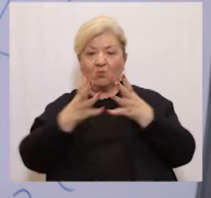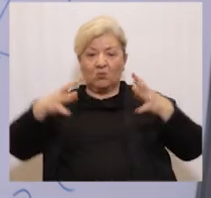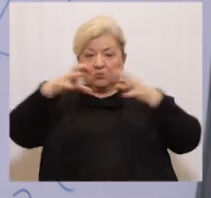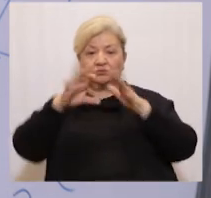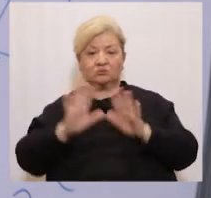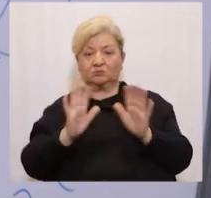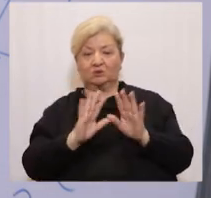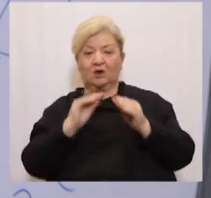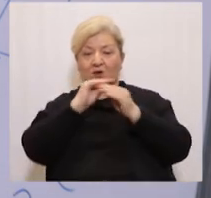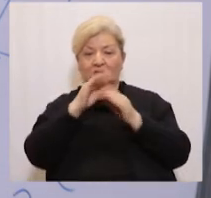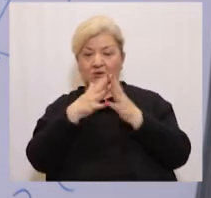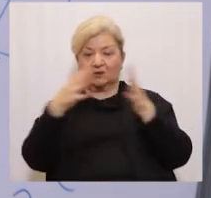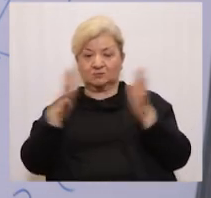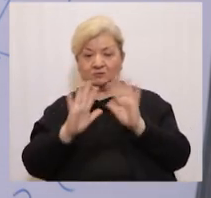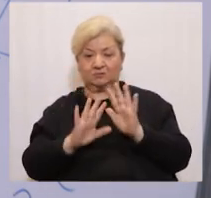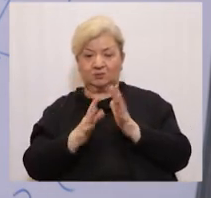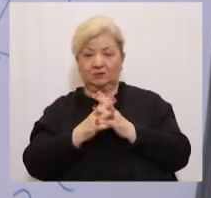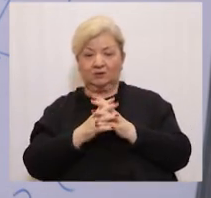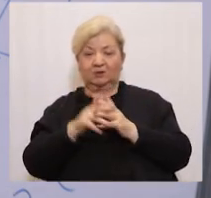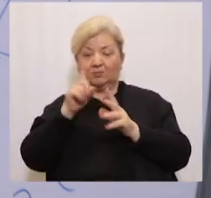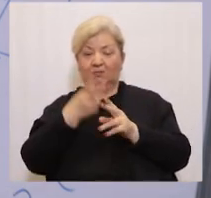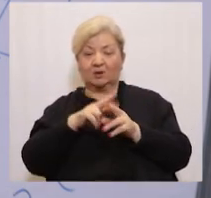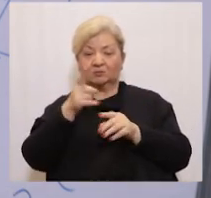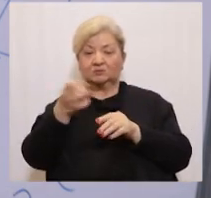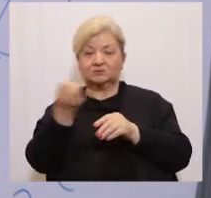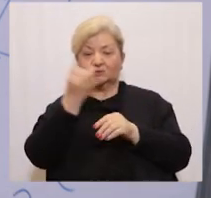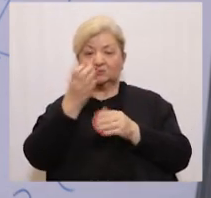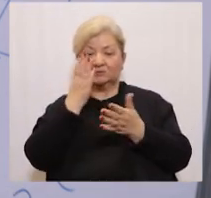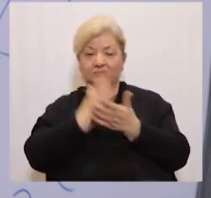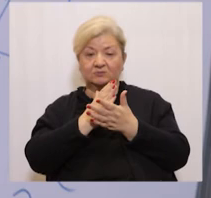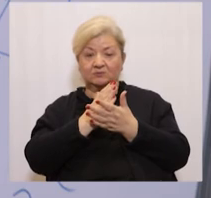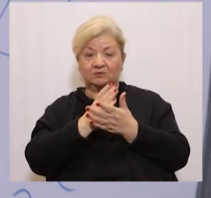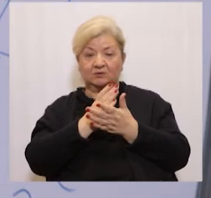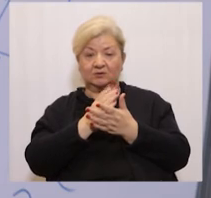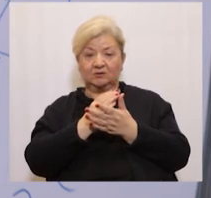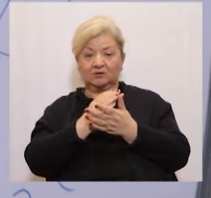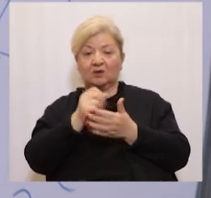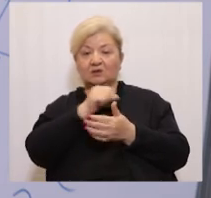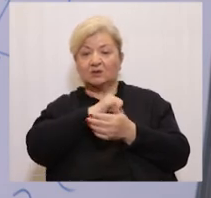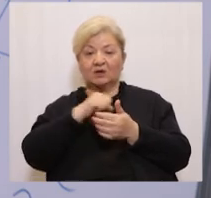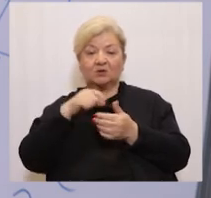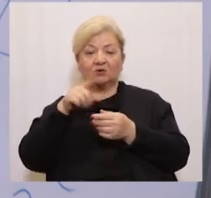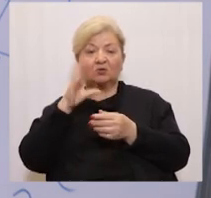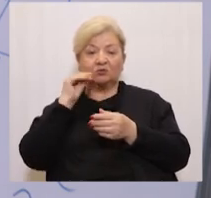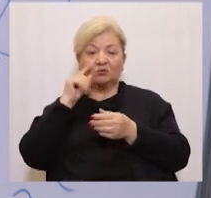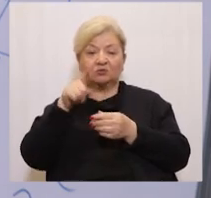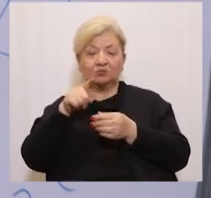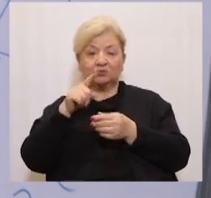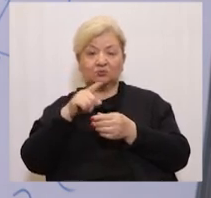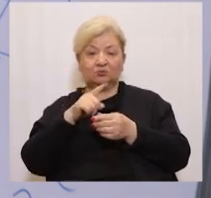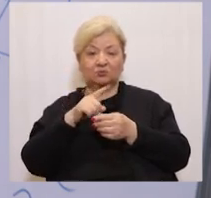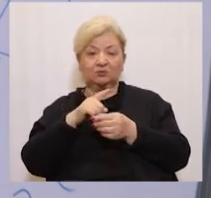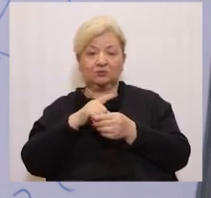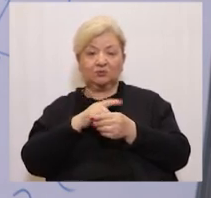ეს უბრალოდ დაკვირვება, რატო არაა ეს ზორი. მაგრამ აქ საინტერესო ანალოგიის გაკეთება შეიძლება. თავის დროზე, როდესაც